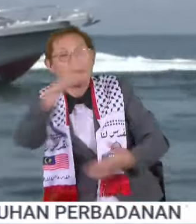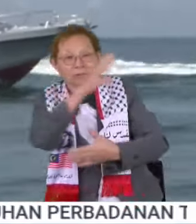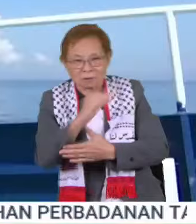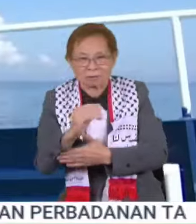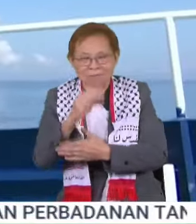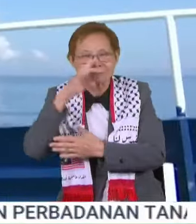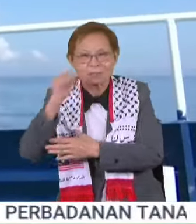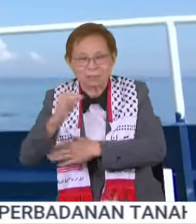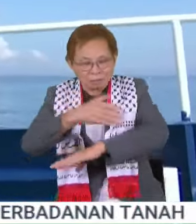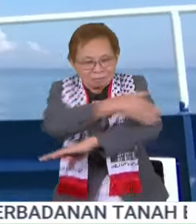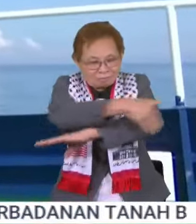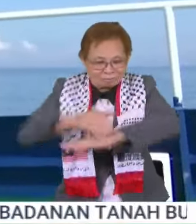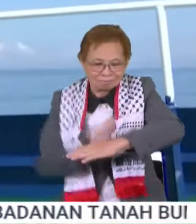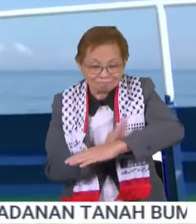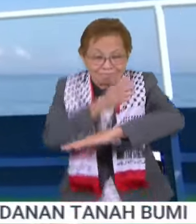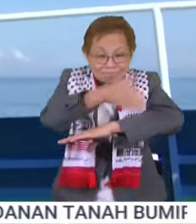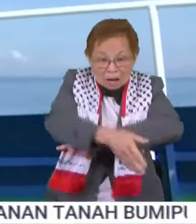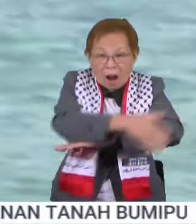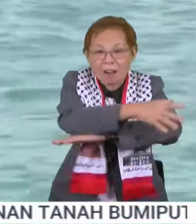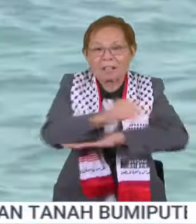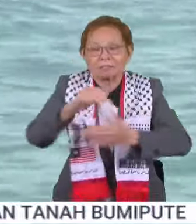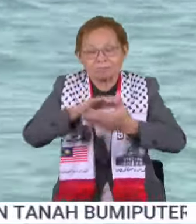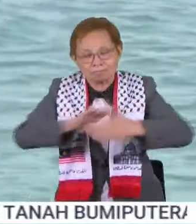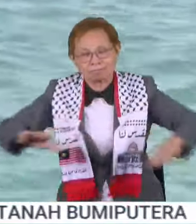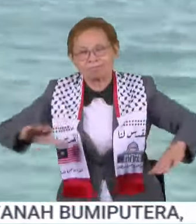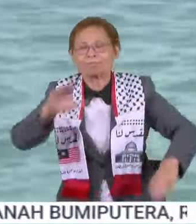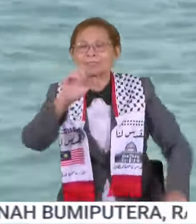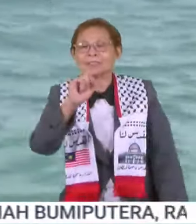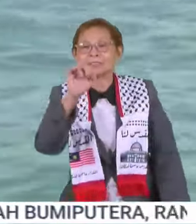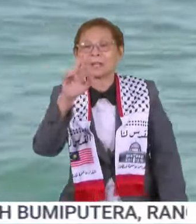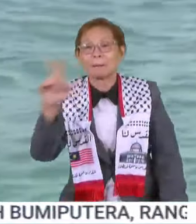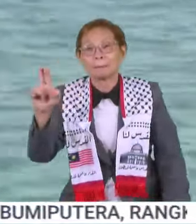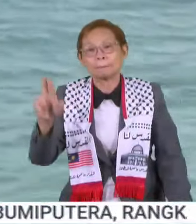serta jenayah rentas sempadan selain keselamatan siber.